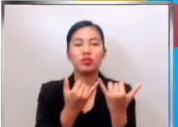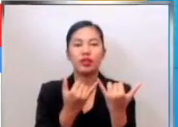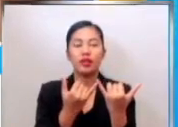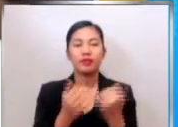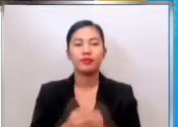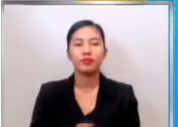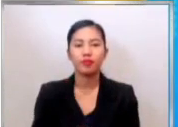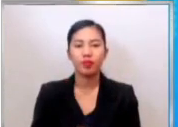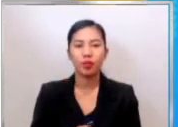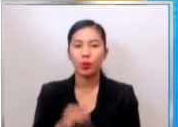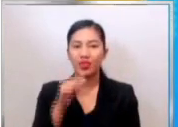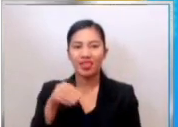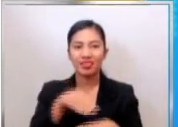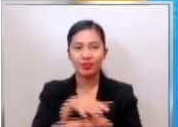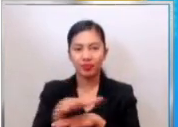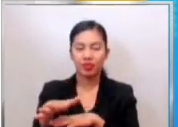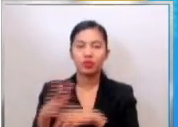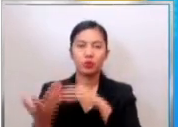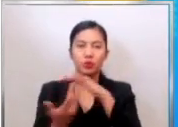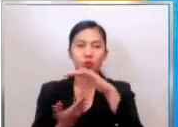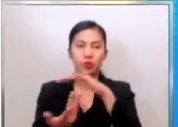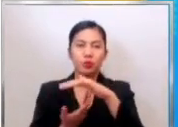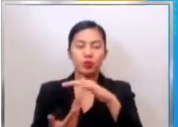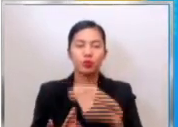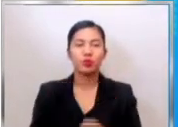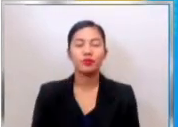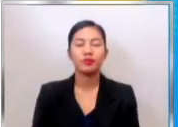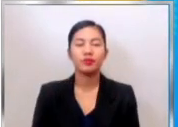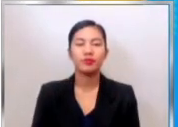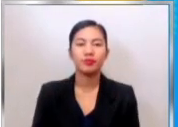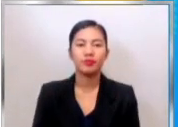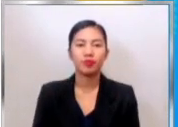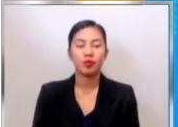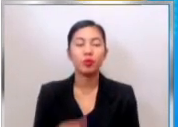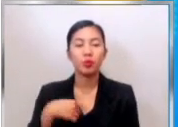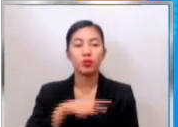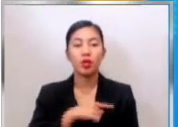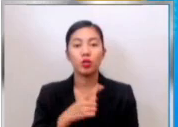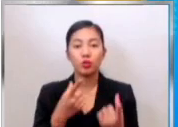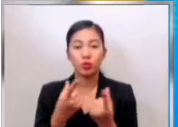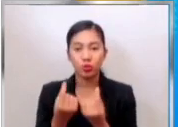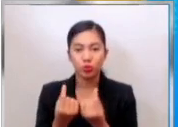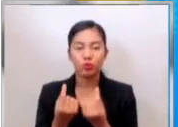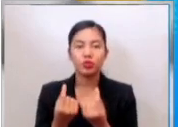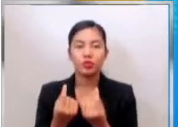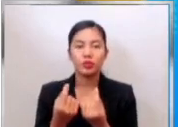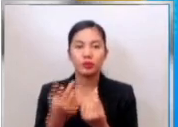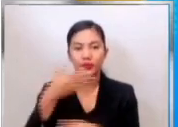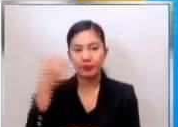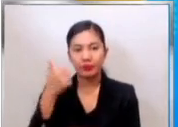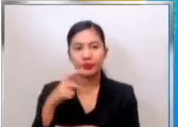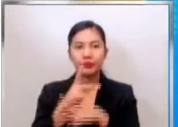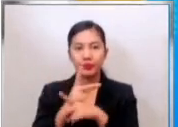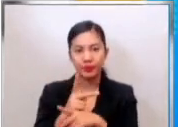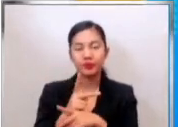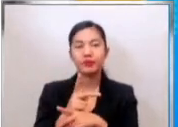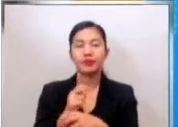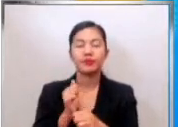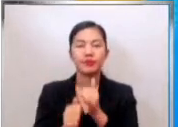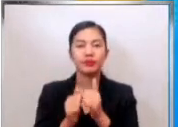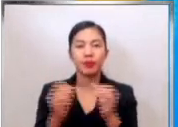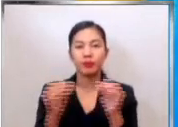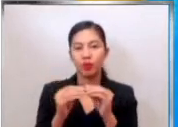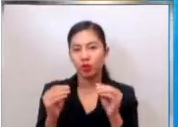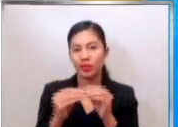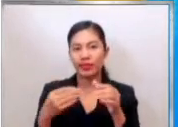mamimili. We will do our best to temper the movement para siguradong mas maging affordable pa sa